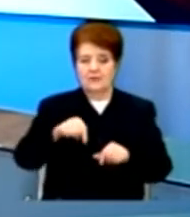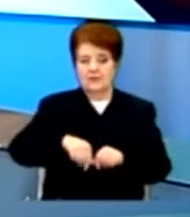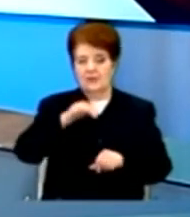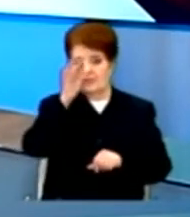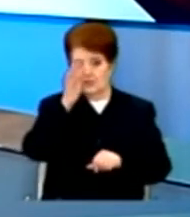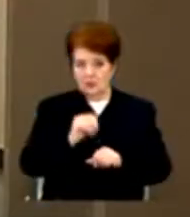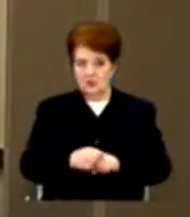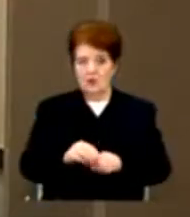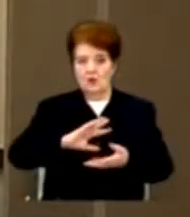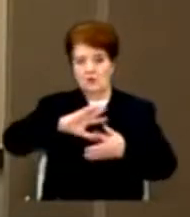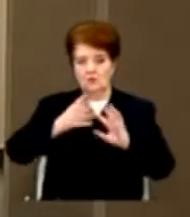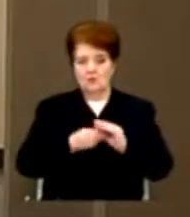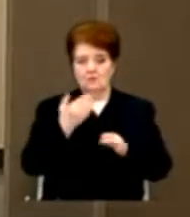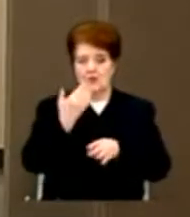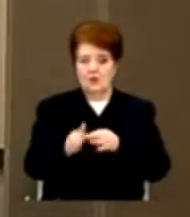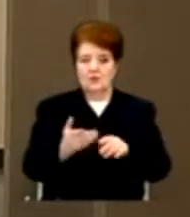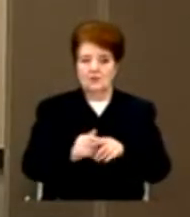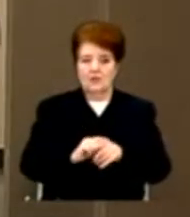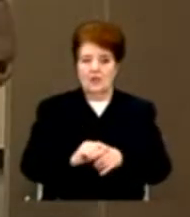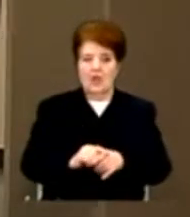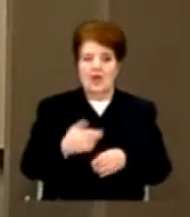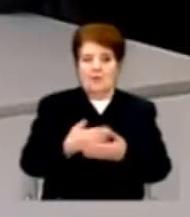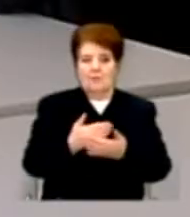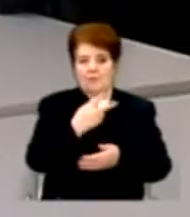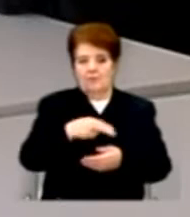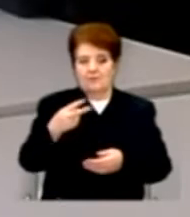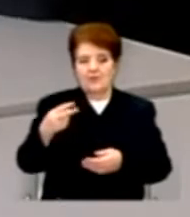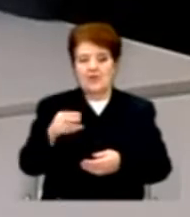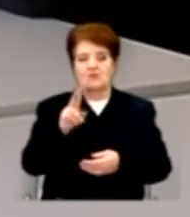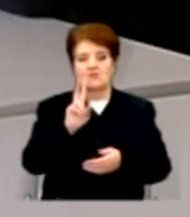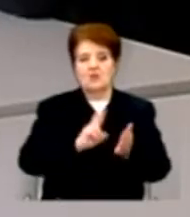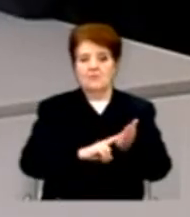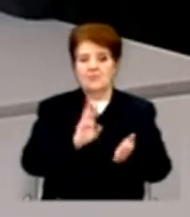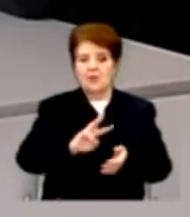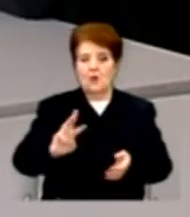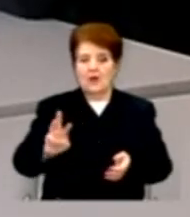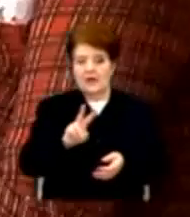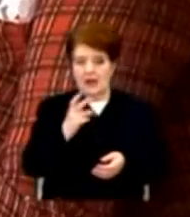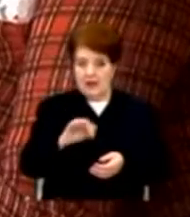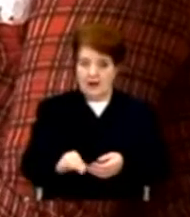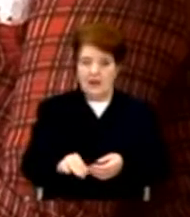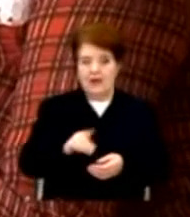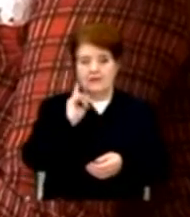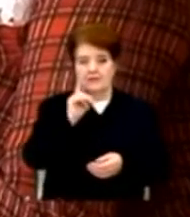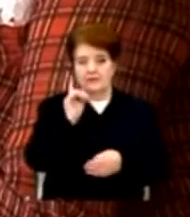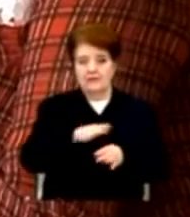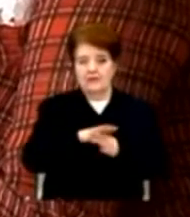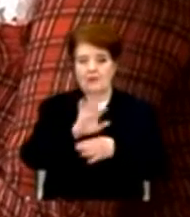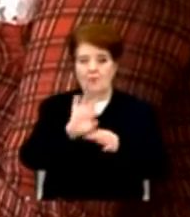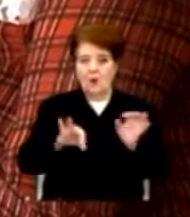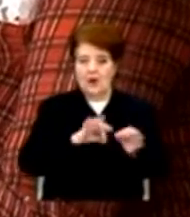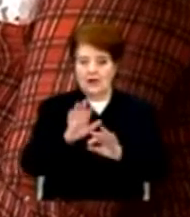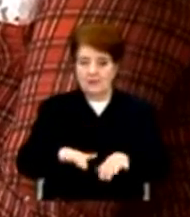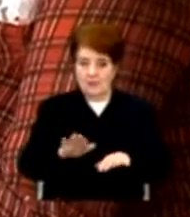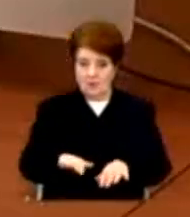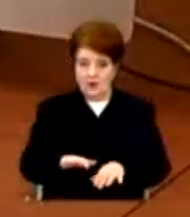Chișinău. Suma totală alocată pentru acest program este de aproximativ 7 milioane de lei. Astfel, tinerii care vor realiza proiecte la nivel local